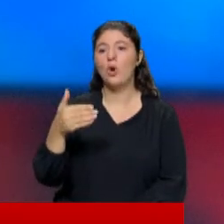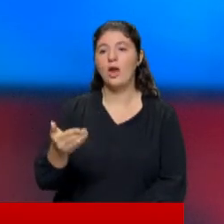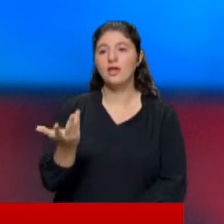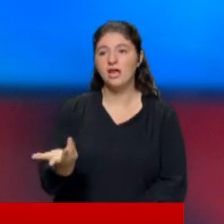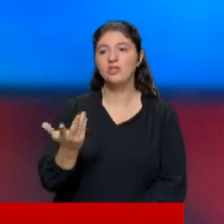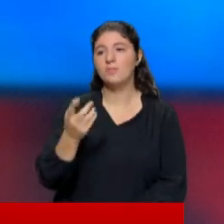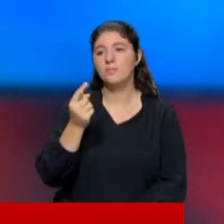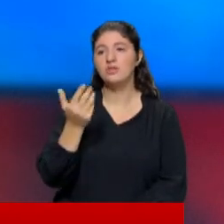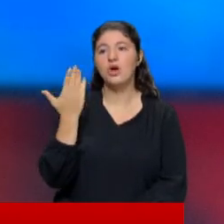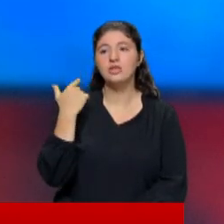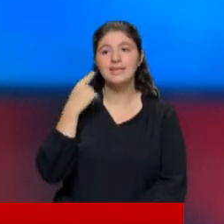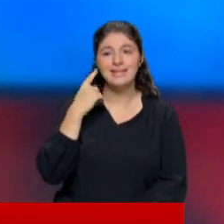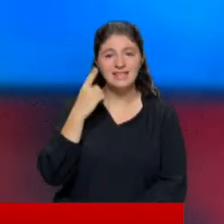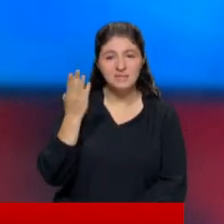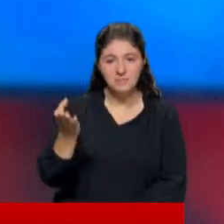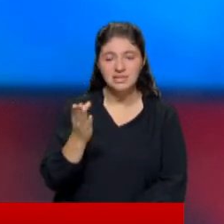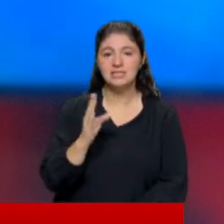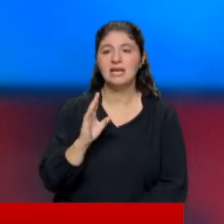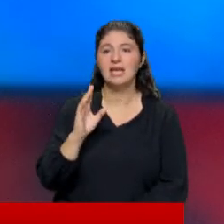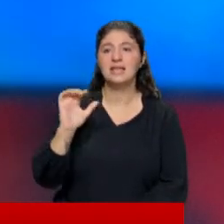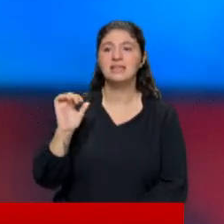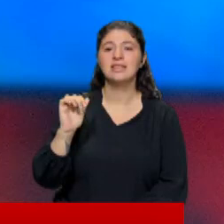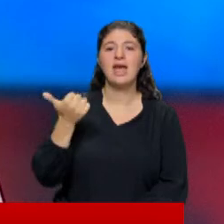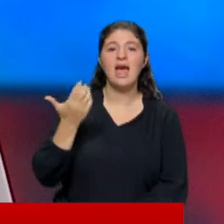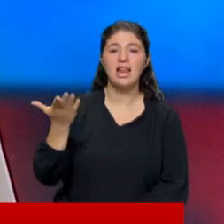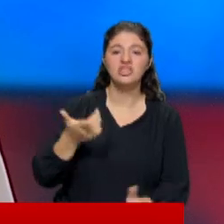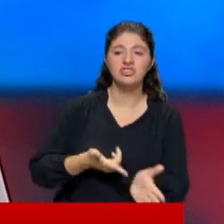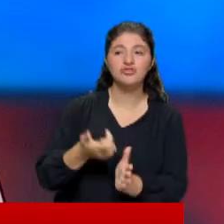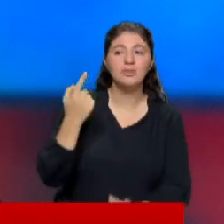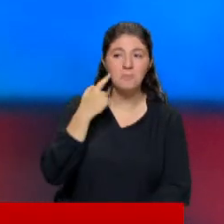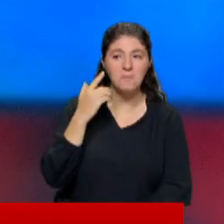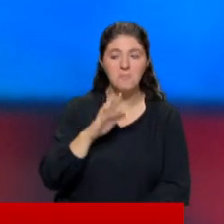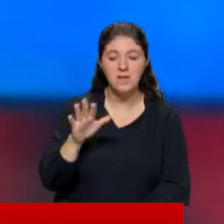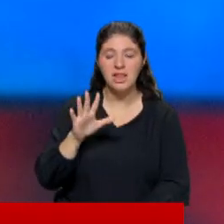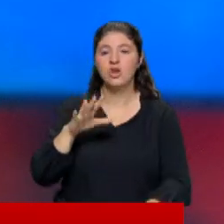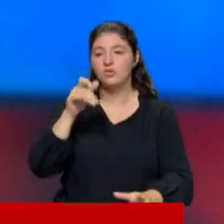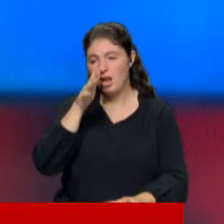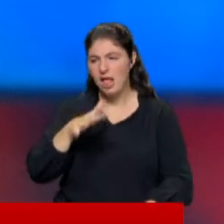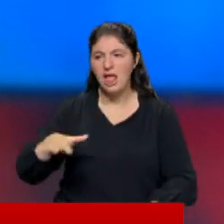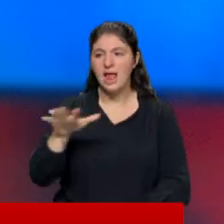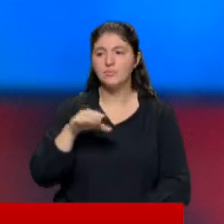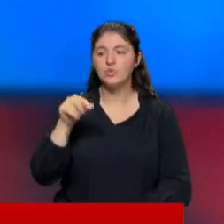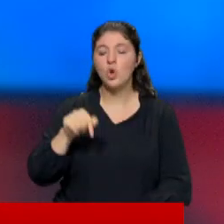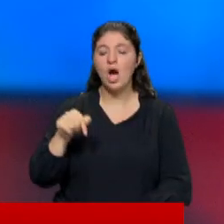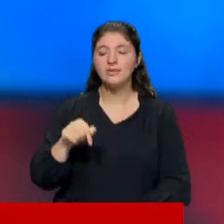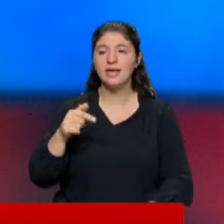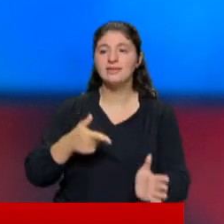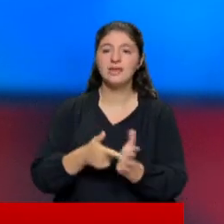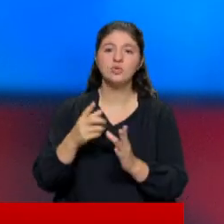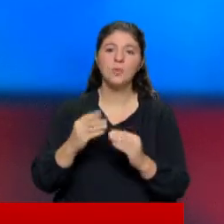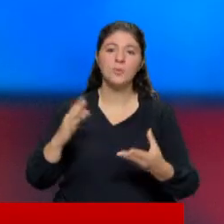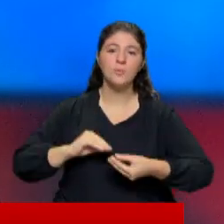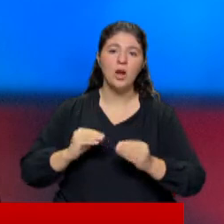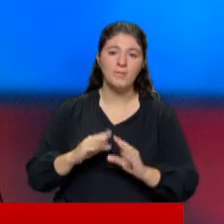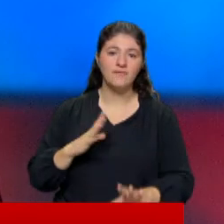sonra da işte biraz önce dinlediğimiz değerli çiftçilerimizi de dinledik. Türkiye'nin her tarafında şu anda tarımda çok